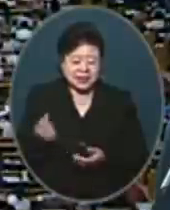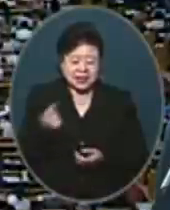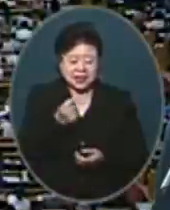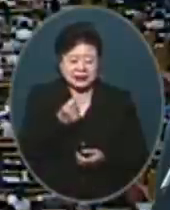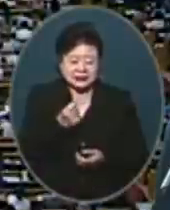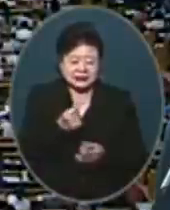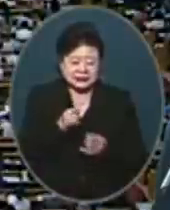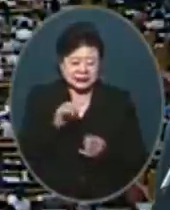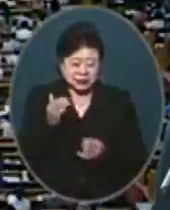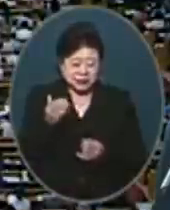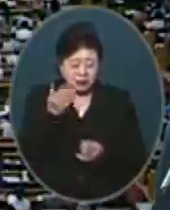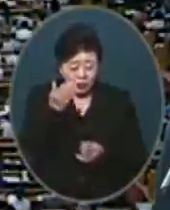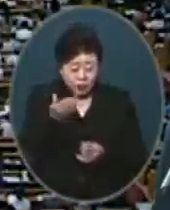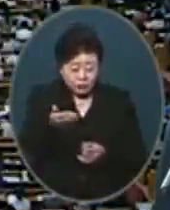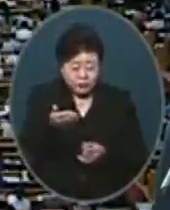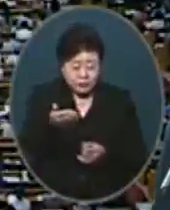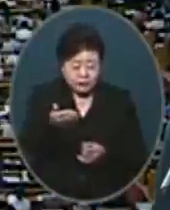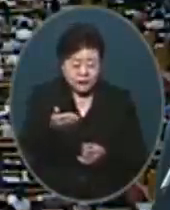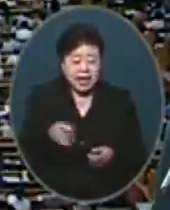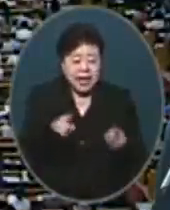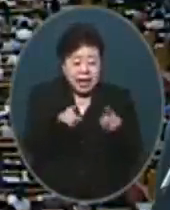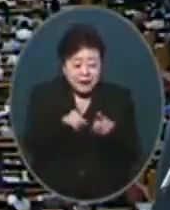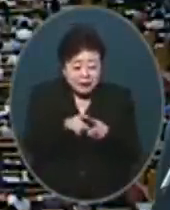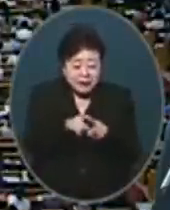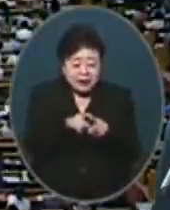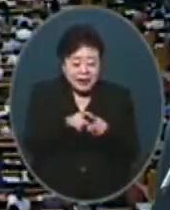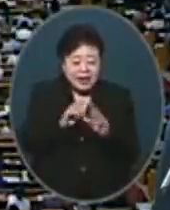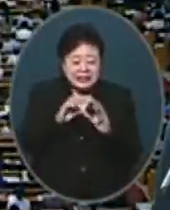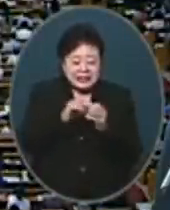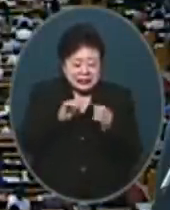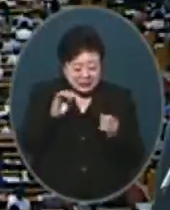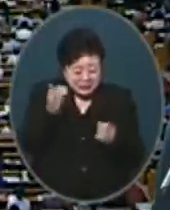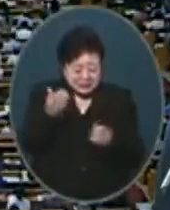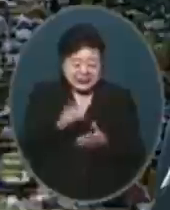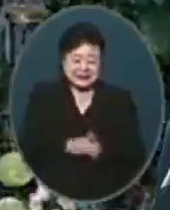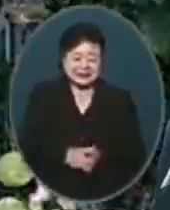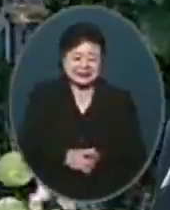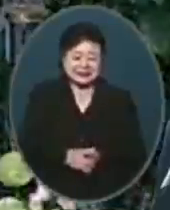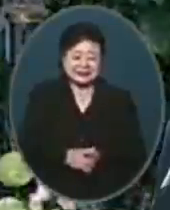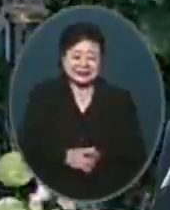소유자이기 때문에 여러분 함께 천국 백성이 되고